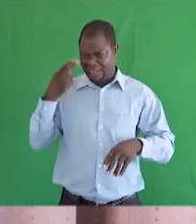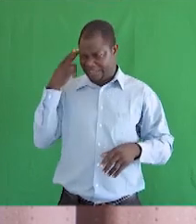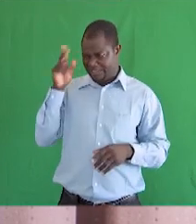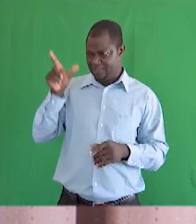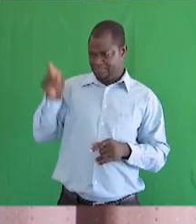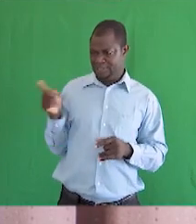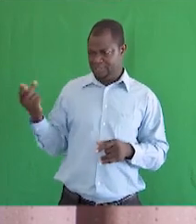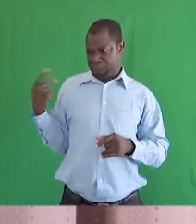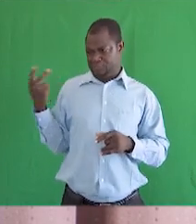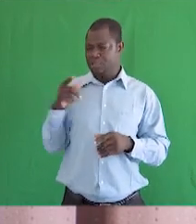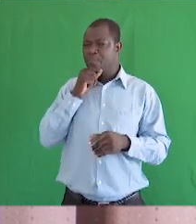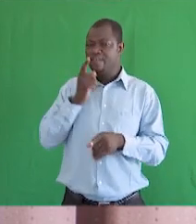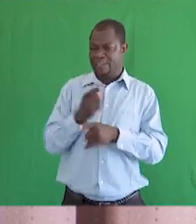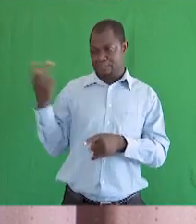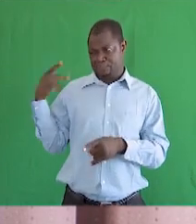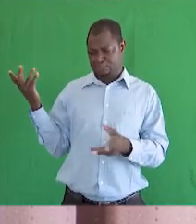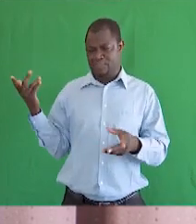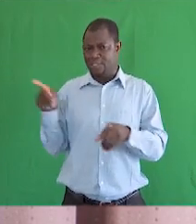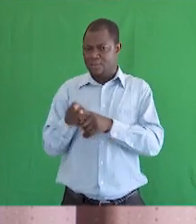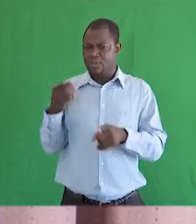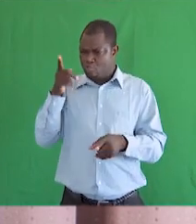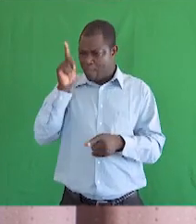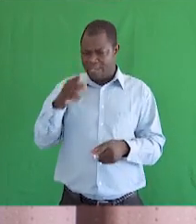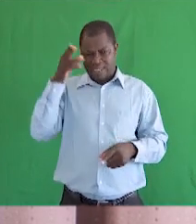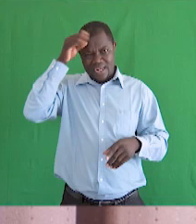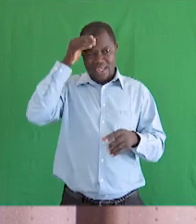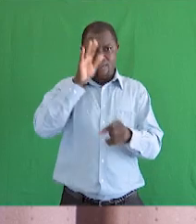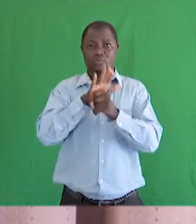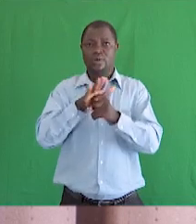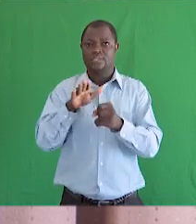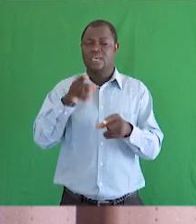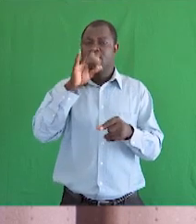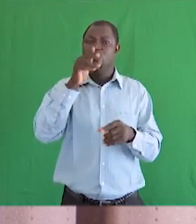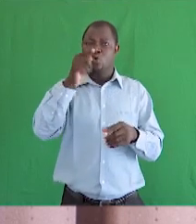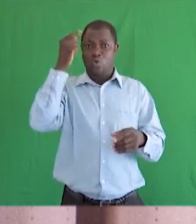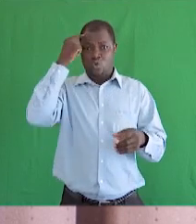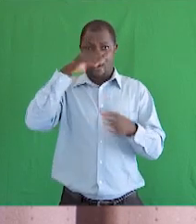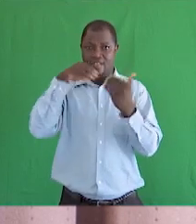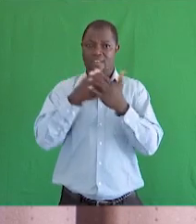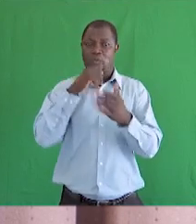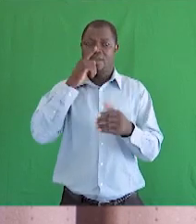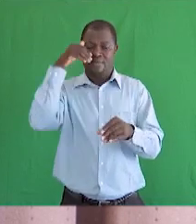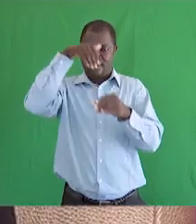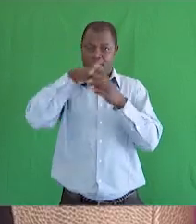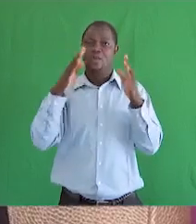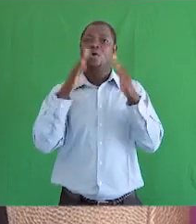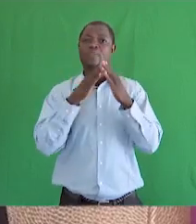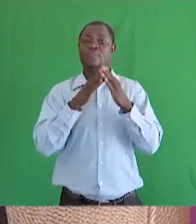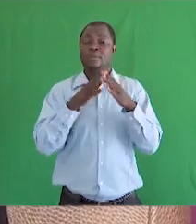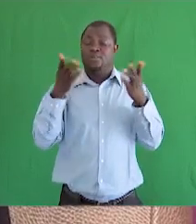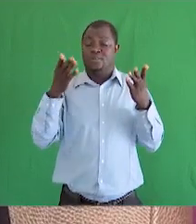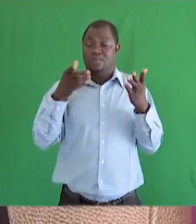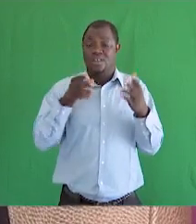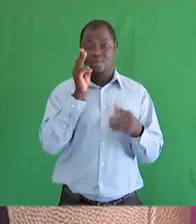yekupfimbana dzidzai zvinhu zvakawanda nekuti mukazozviziya makumba mazenda kuno mazoona izvi zvakadindini regai nditaure